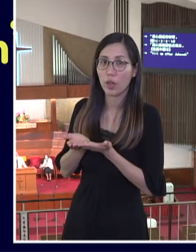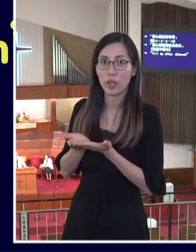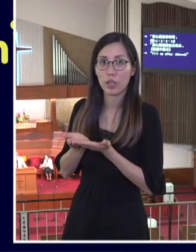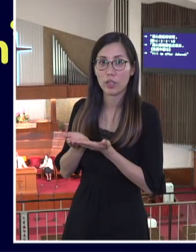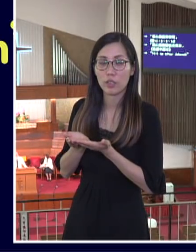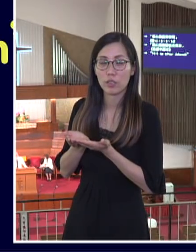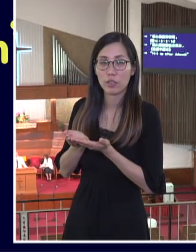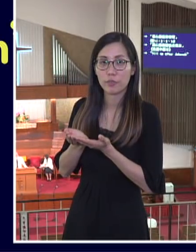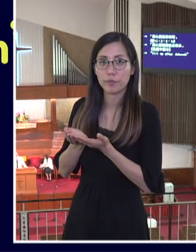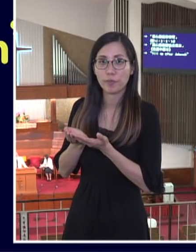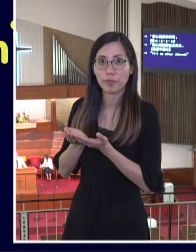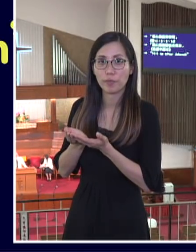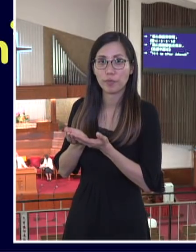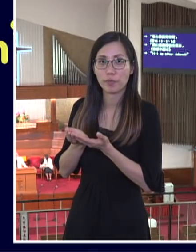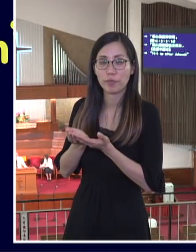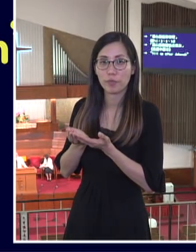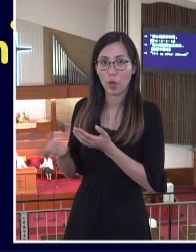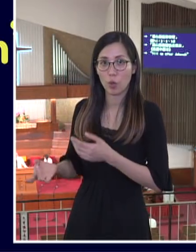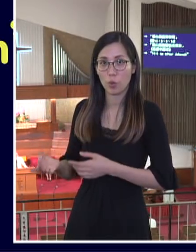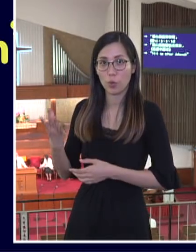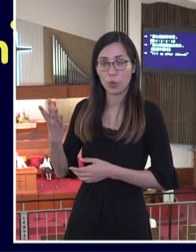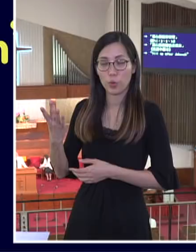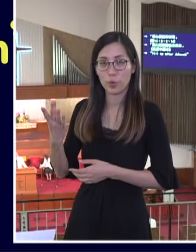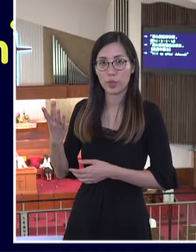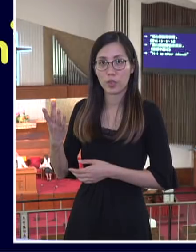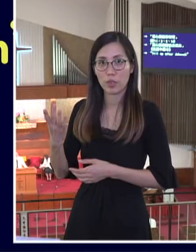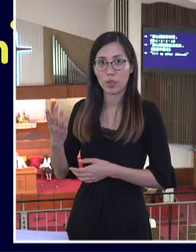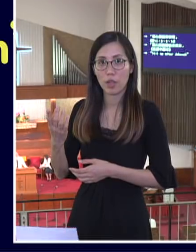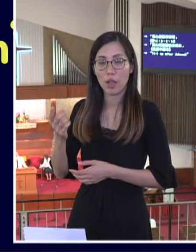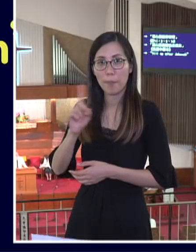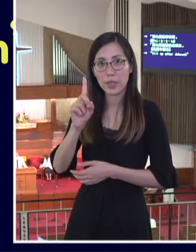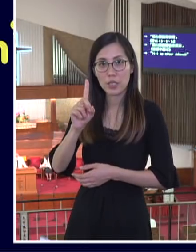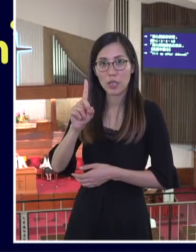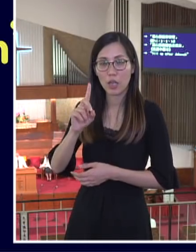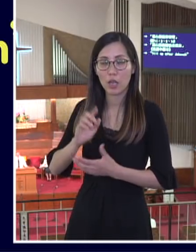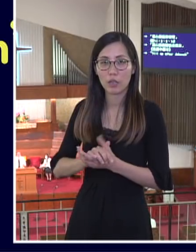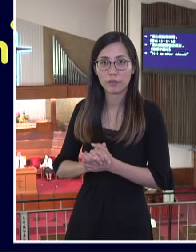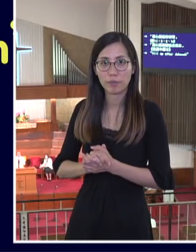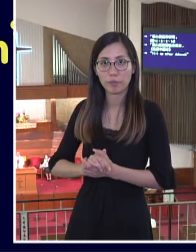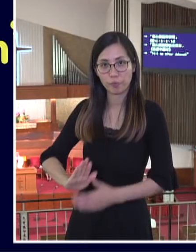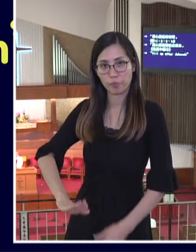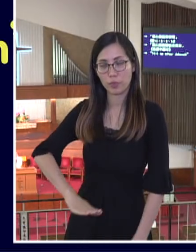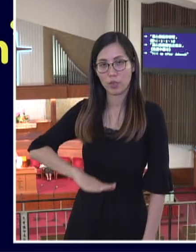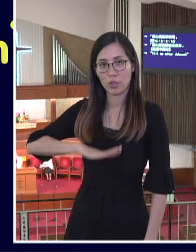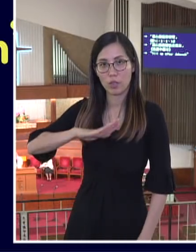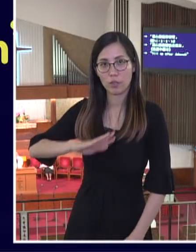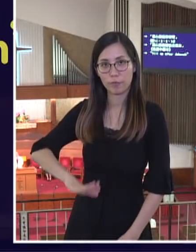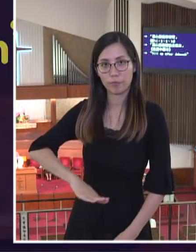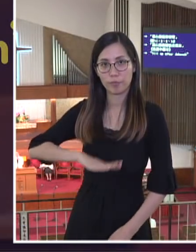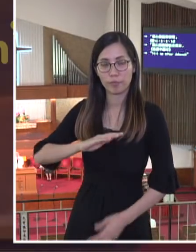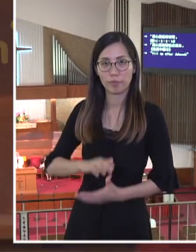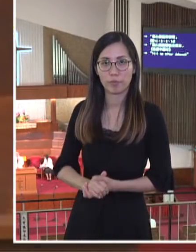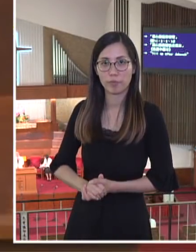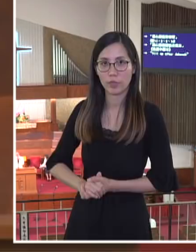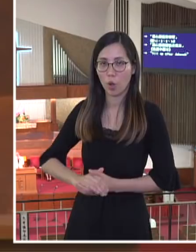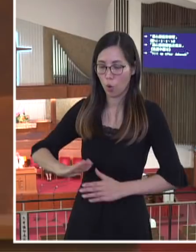它的就是原来希伯来文的意思是讲 fill up。 fill up 的意思是什么？是一个满，就是跟